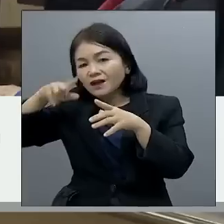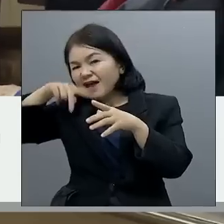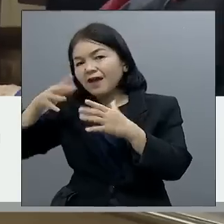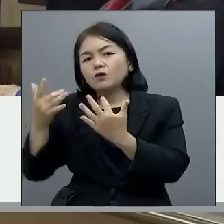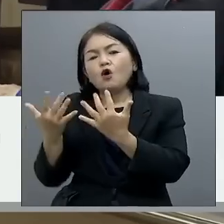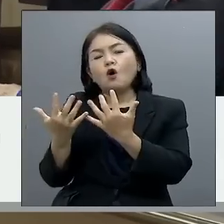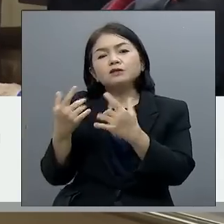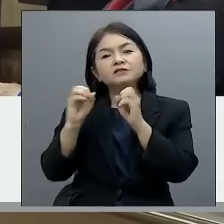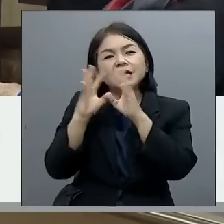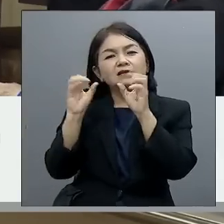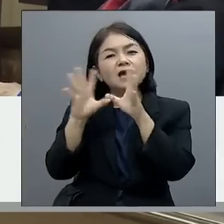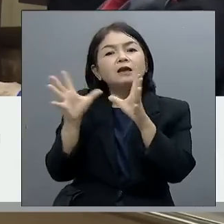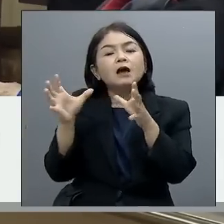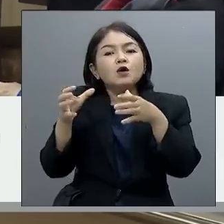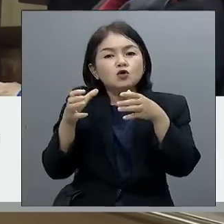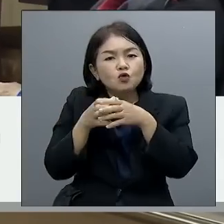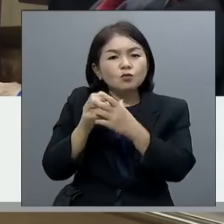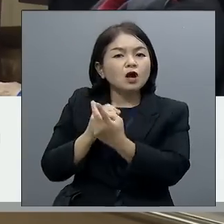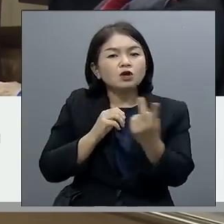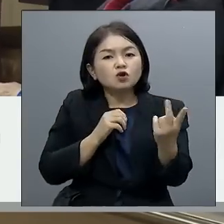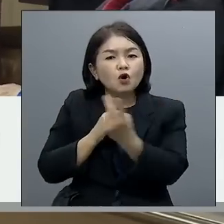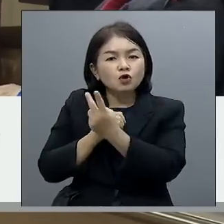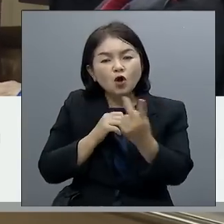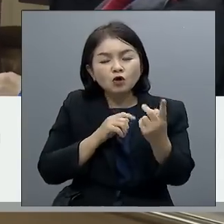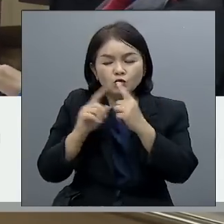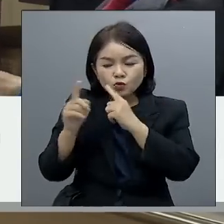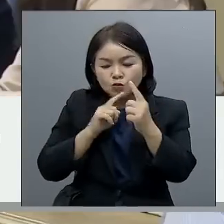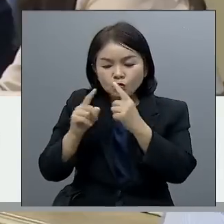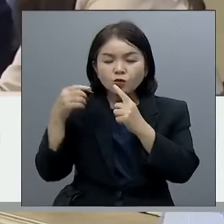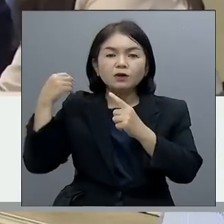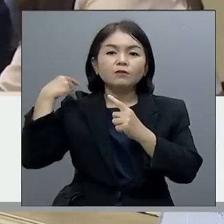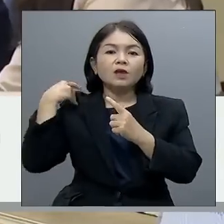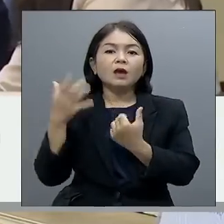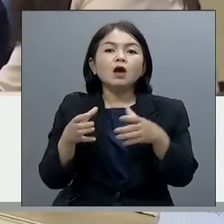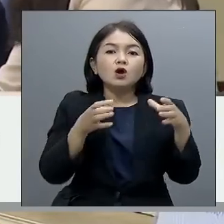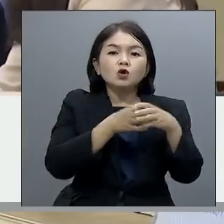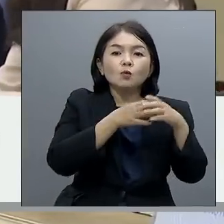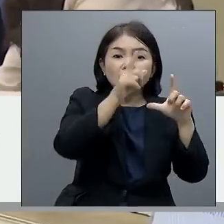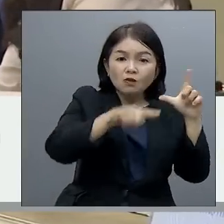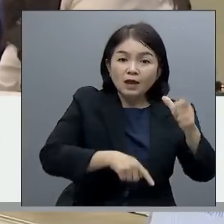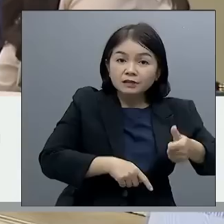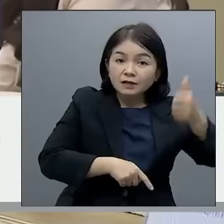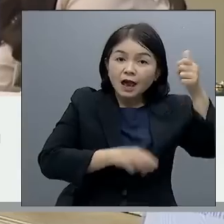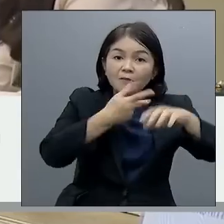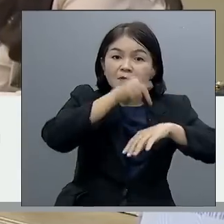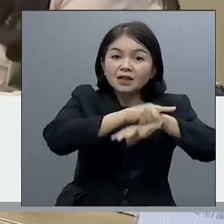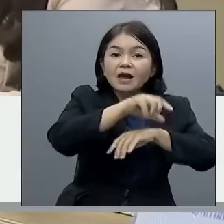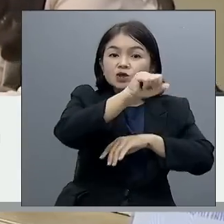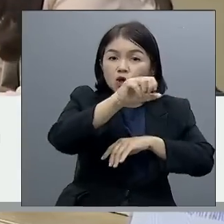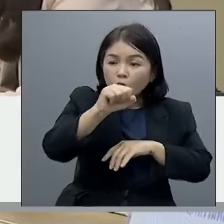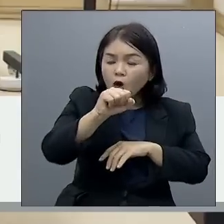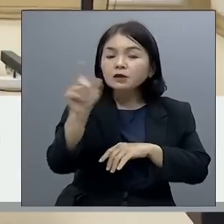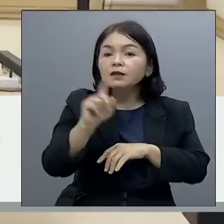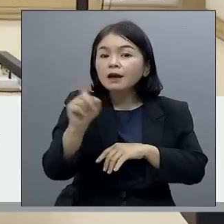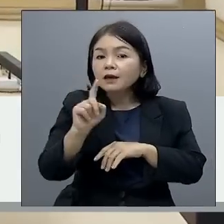ชัดเจนจากคณะทำงานของทั้งสองฝ่ายแม้ว่าจะมีรายงานออกมาเบื้องต้นว่าก้าวไกลจะได้ตำแหน่งนี้โดยมั่นใจว่าทุกอย่าง